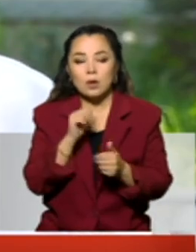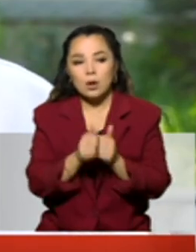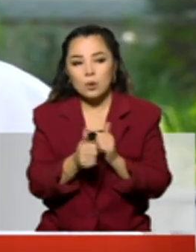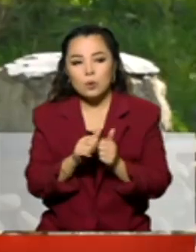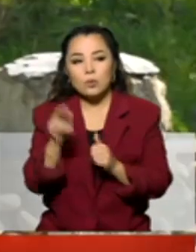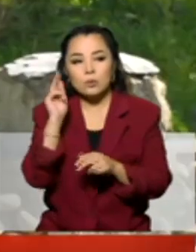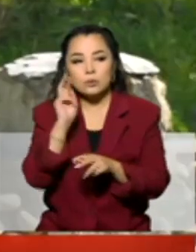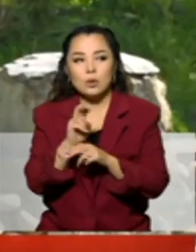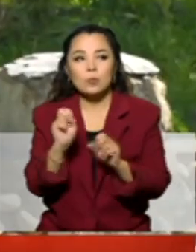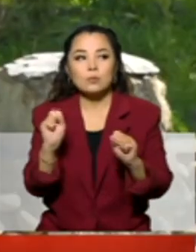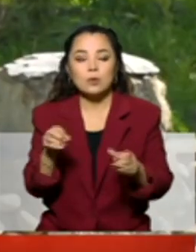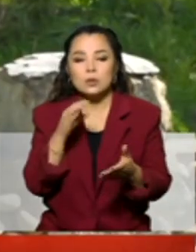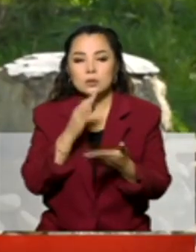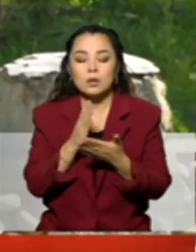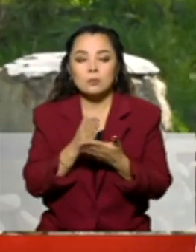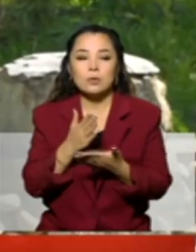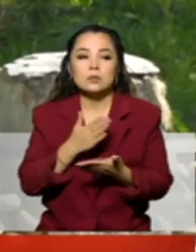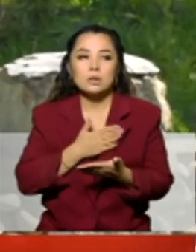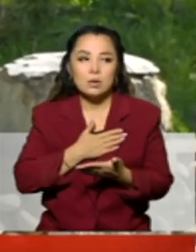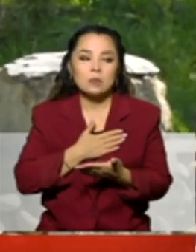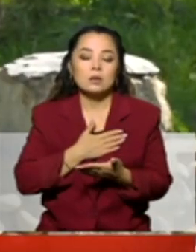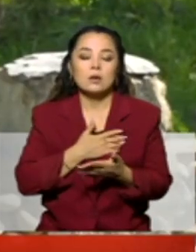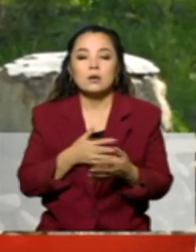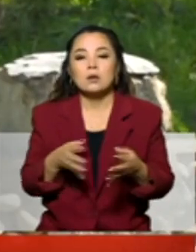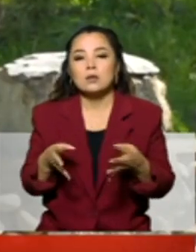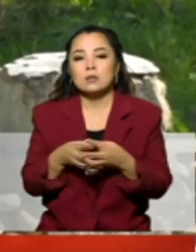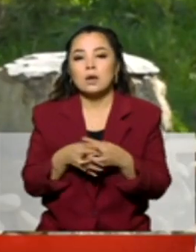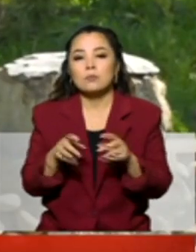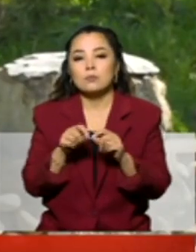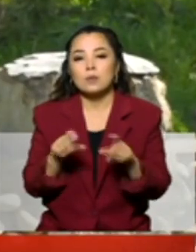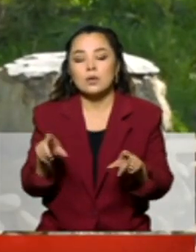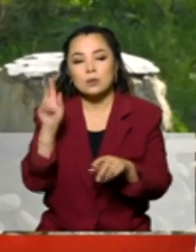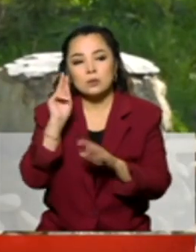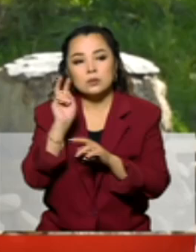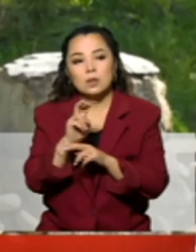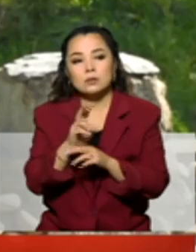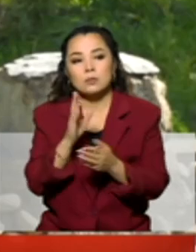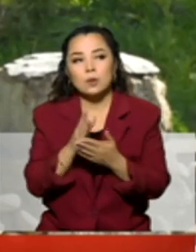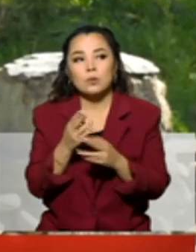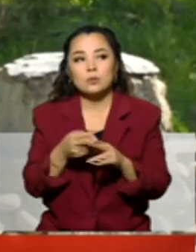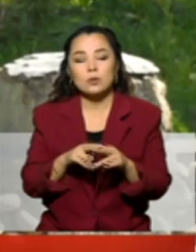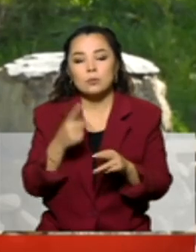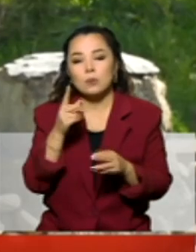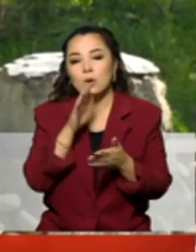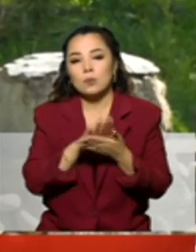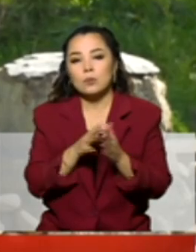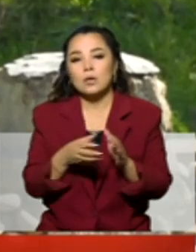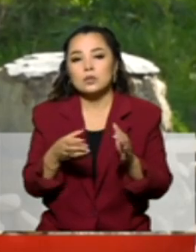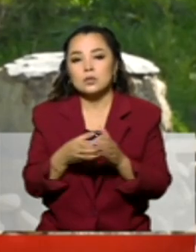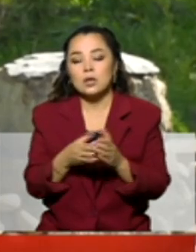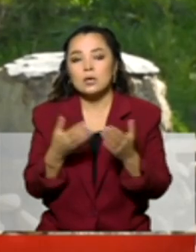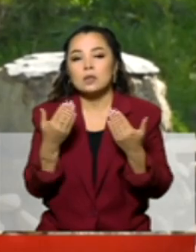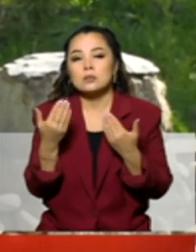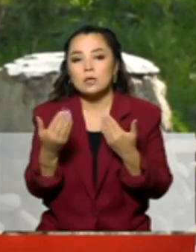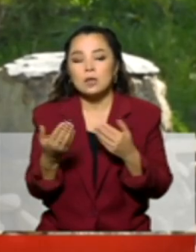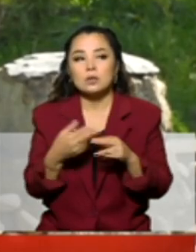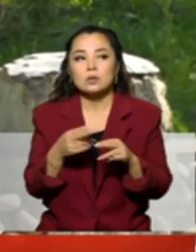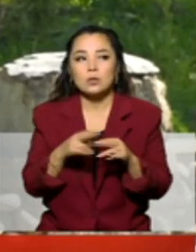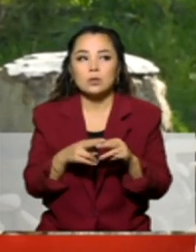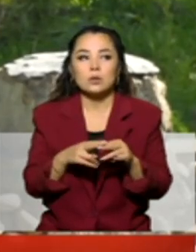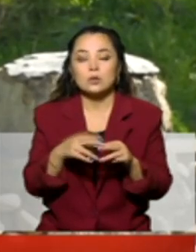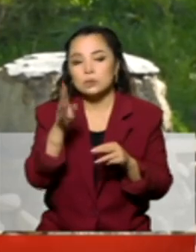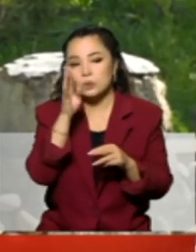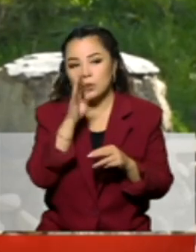болады деп ойлаймын. Менің қызым жаңағы аралас мектепке барып оқиды. Олар мысалы бір уақытта, мысалы жаңа жылдан